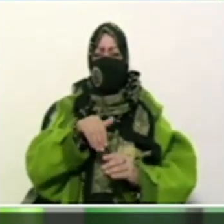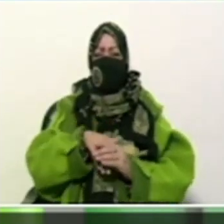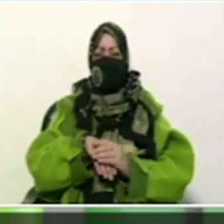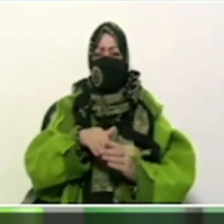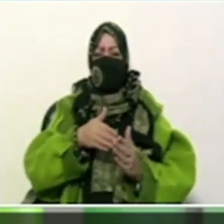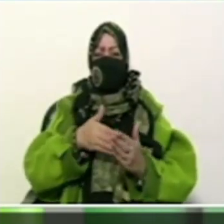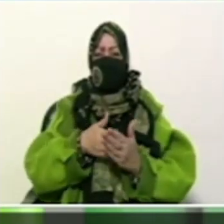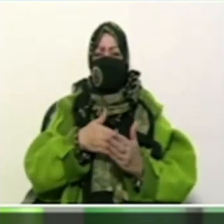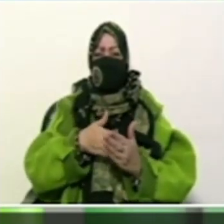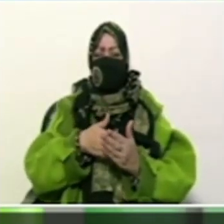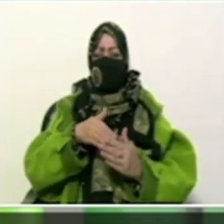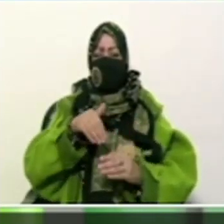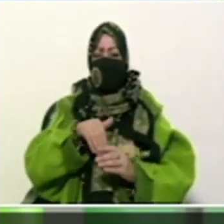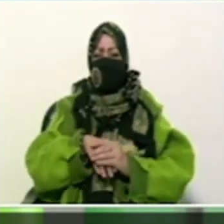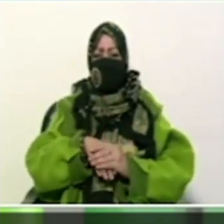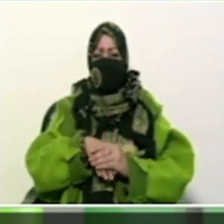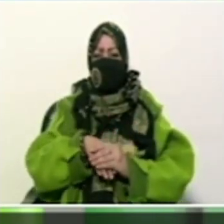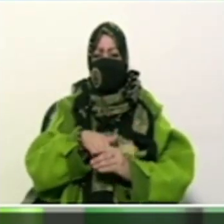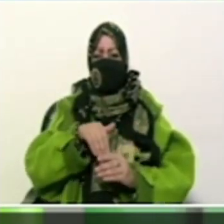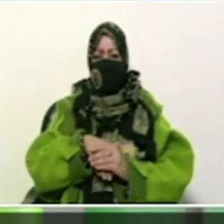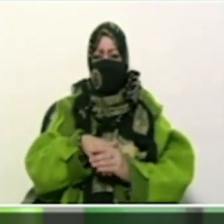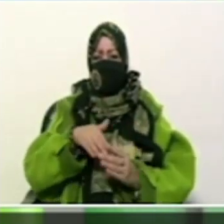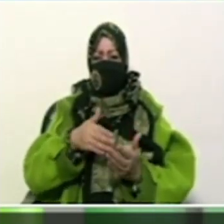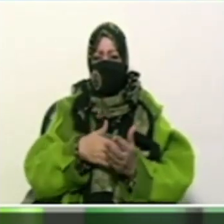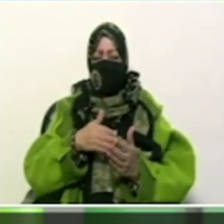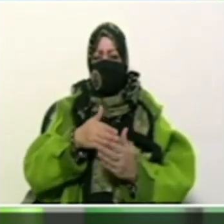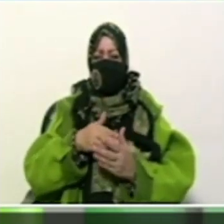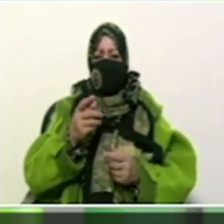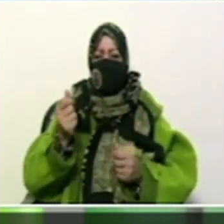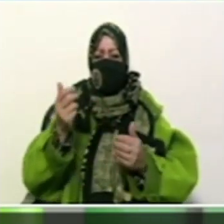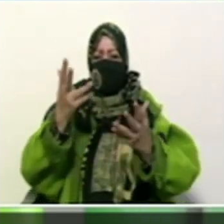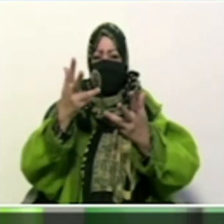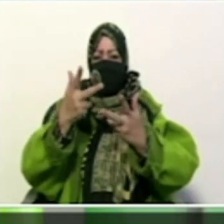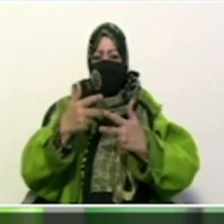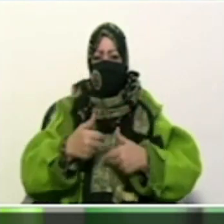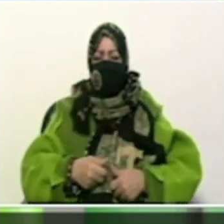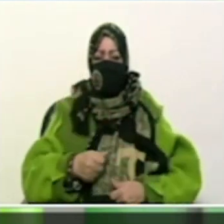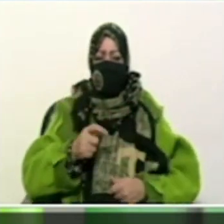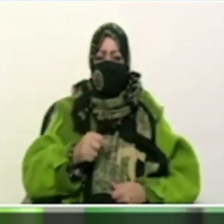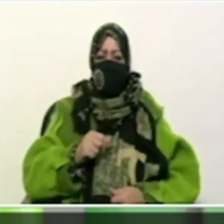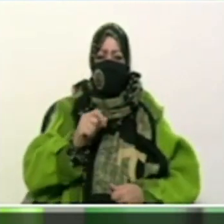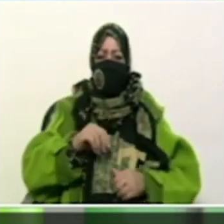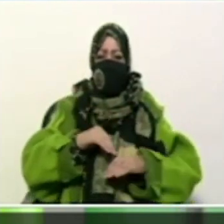طلعوا له مبلغ طلع على مبلغ مثلا 40,000 هل يزكي عليهم ولا ما يزكيش؟